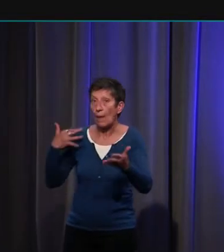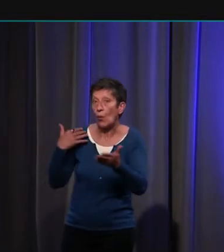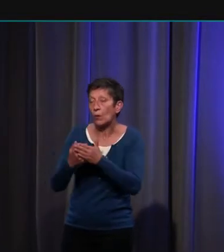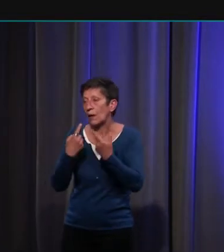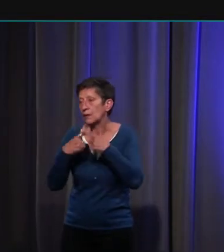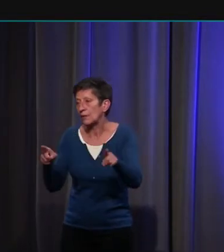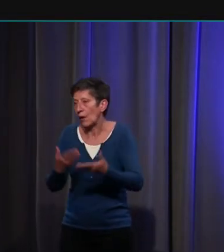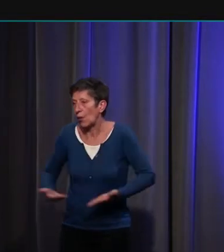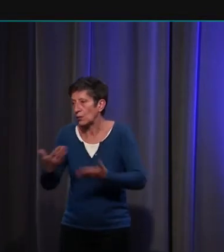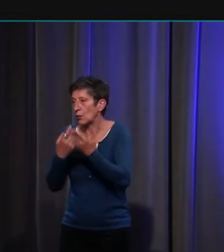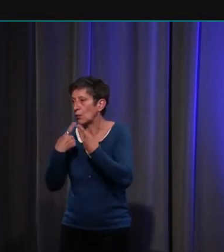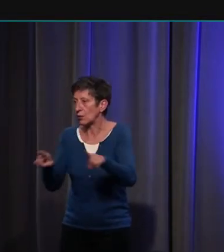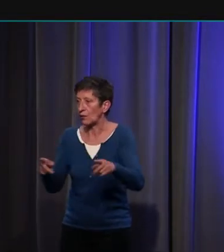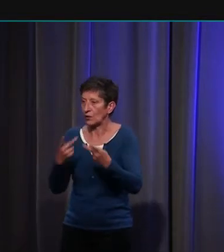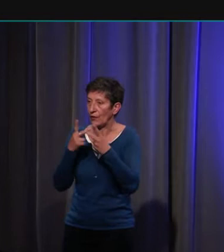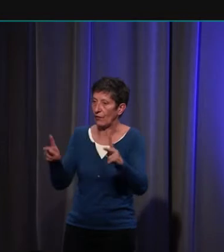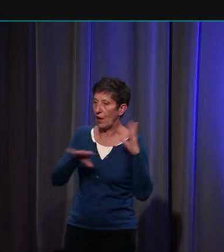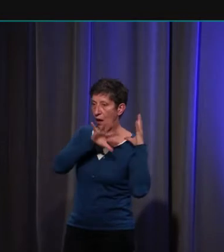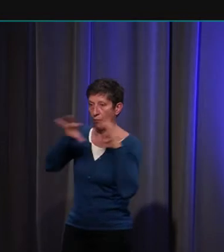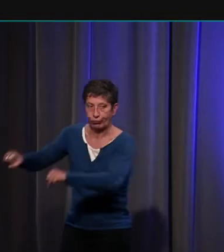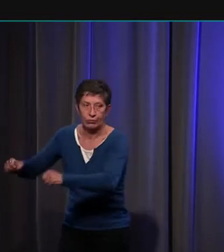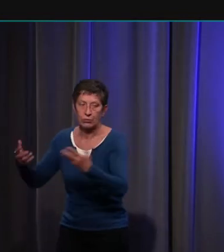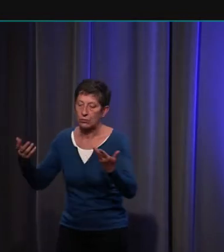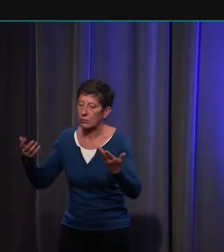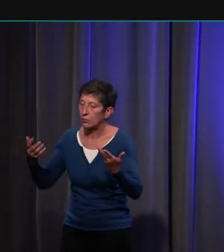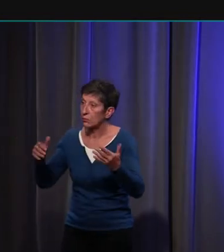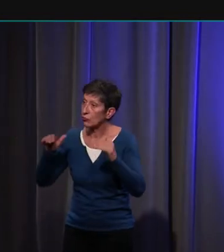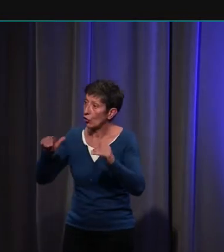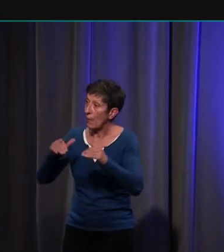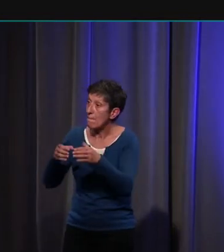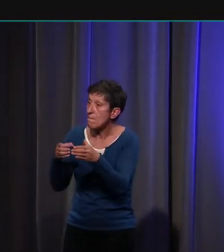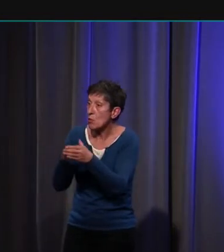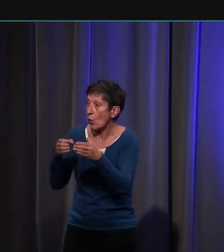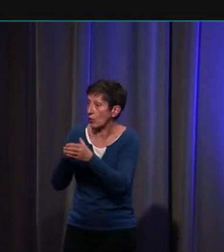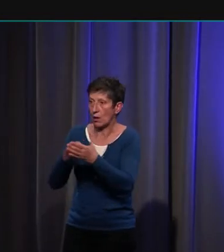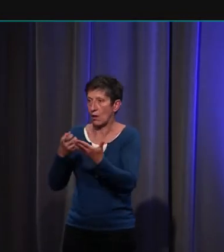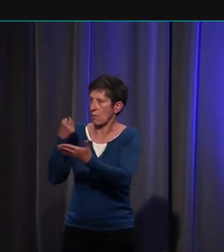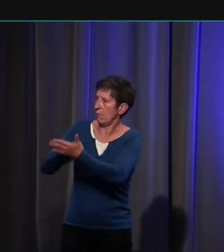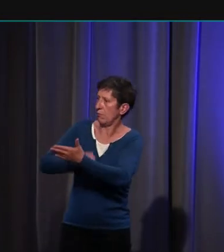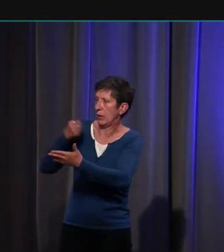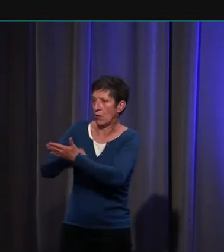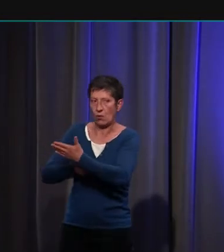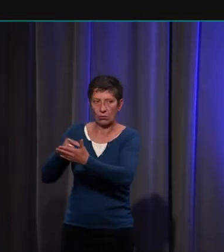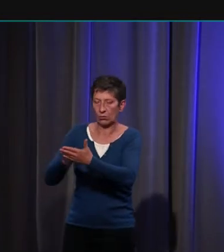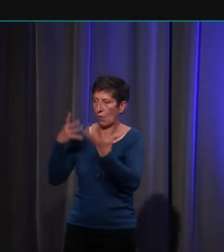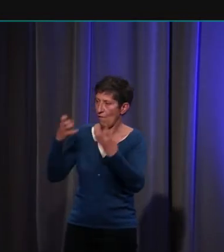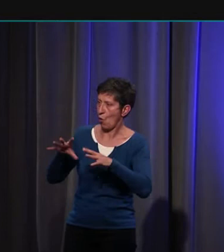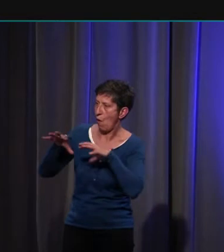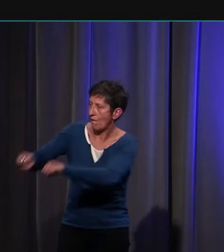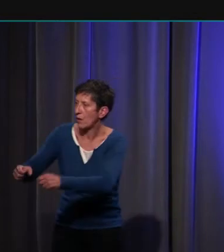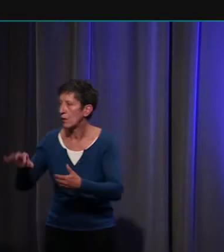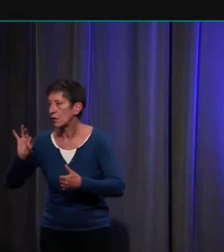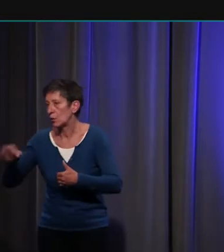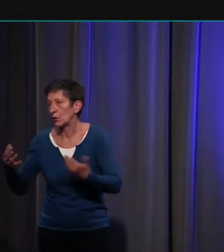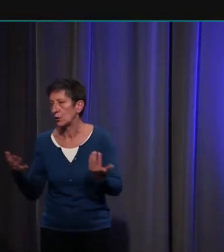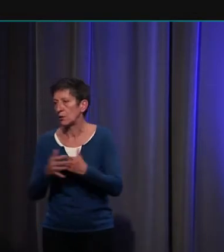soit cela dit les prises d'assaut c'est aussi une minorité conquérante cd des envahisseurs c'est un